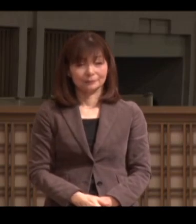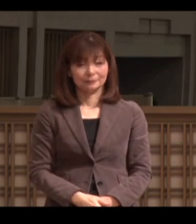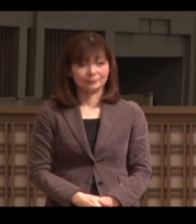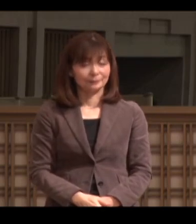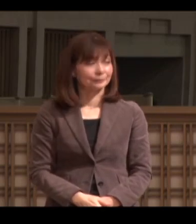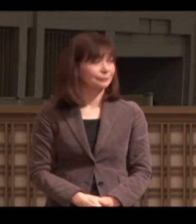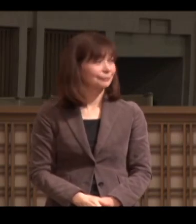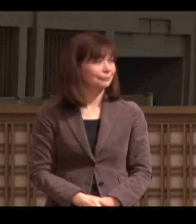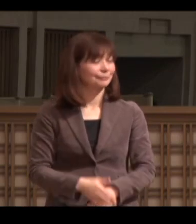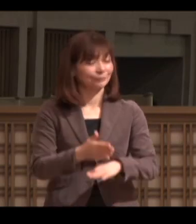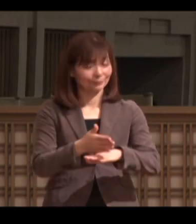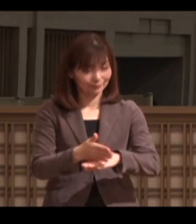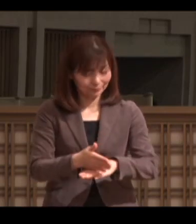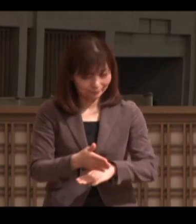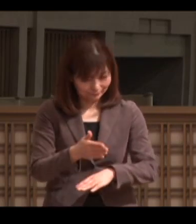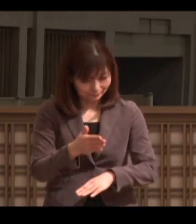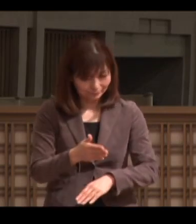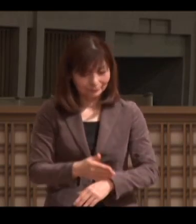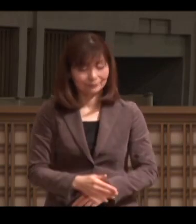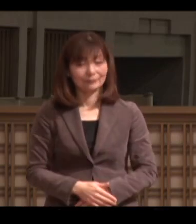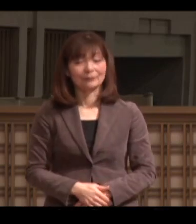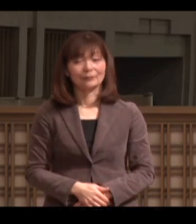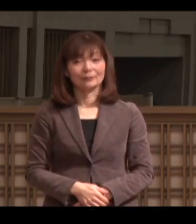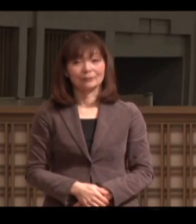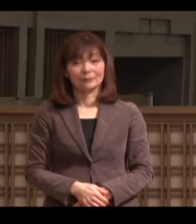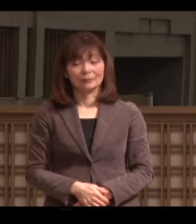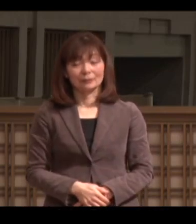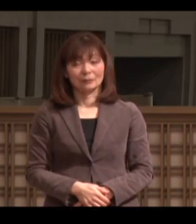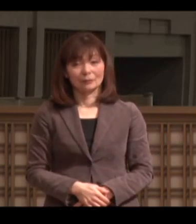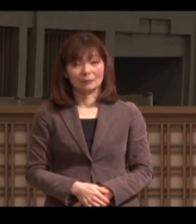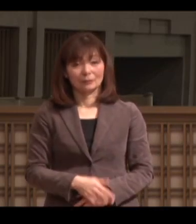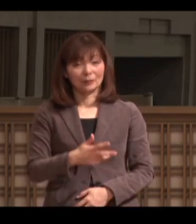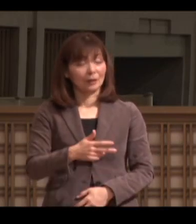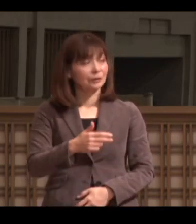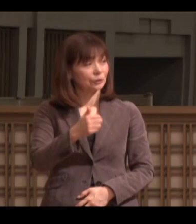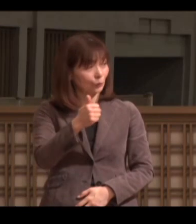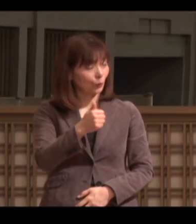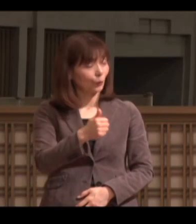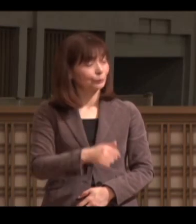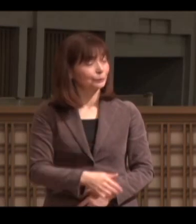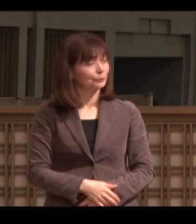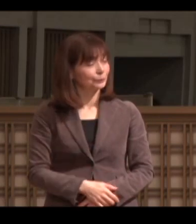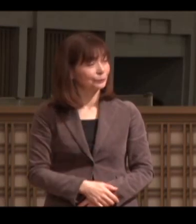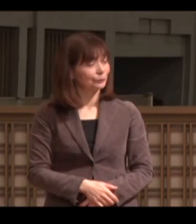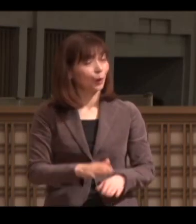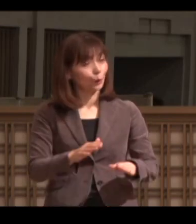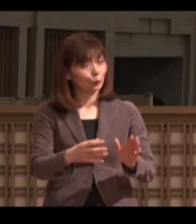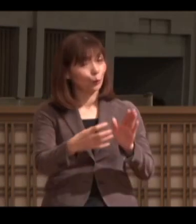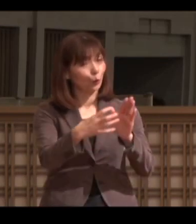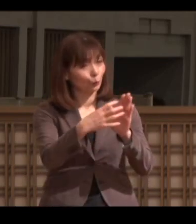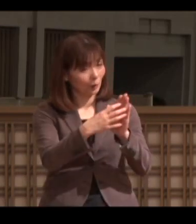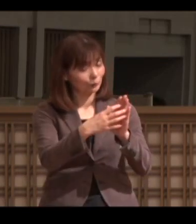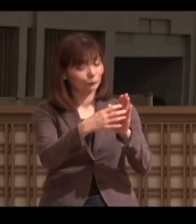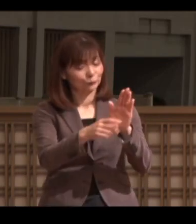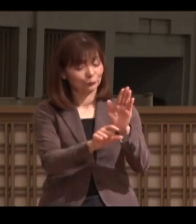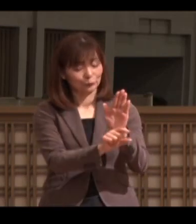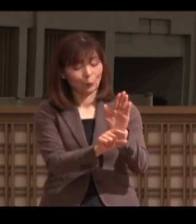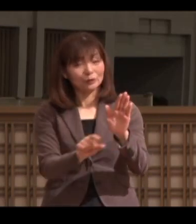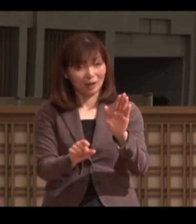たありがとうございました長くですのでこのマーク